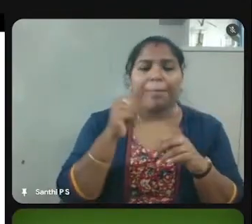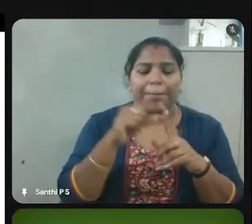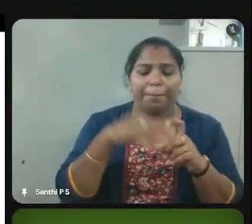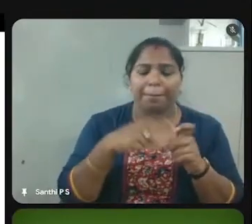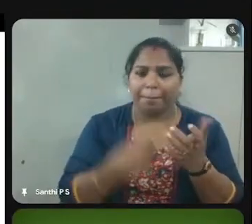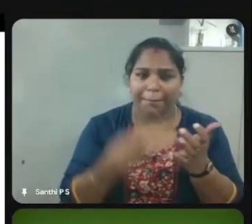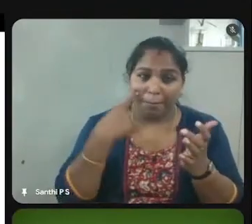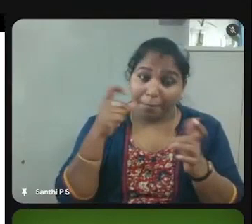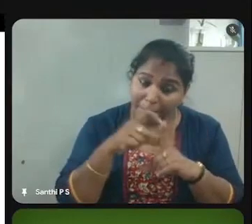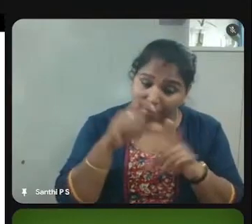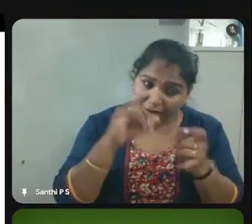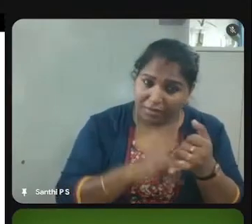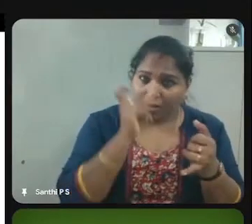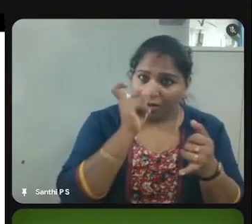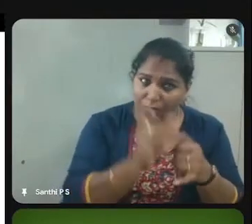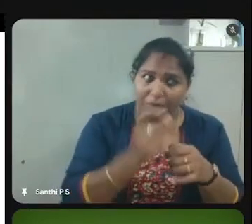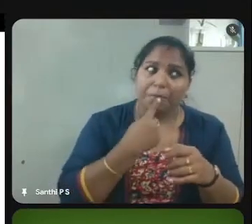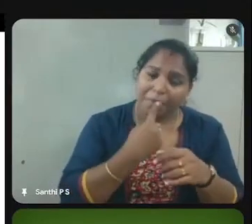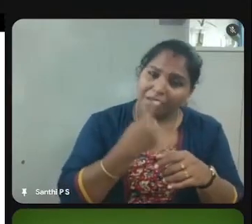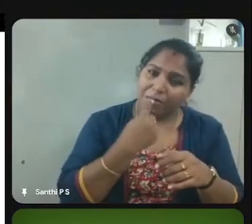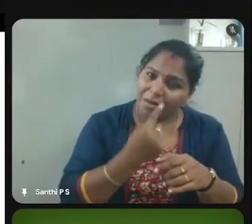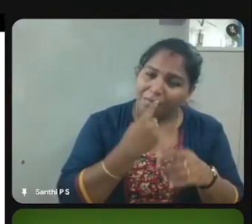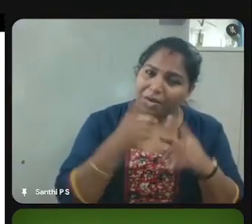പറഞ്ഞു ഇതാണെന്നുള്ളത് കുട്ടി ഇപ്പൊ പറയുന്നുണ്ട്.